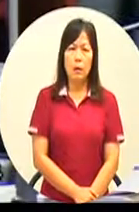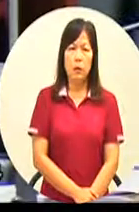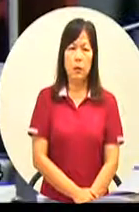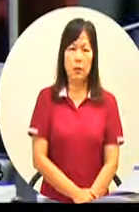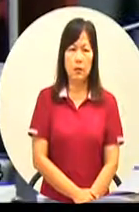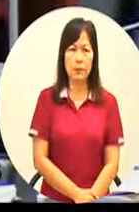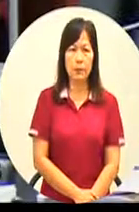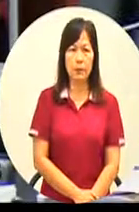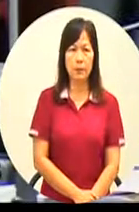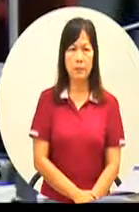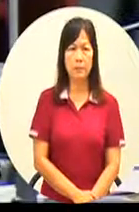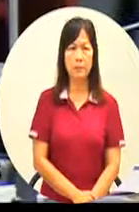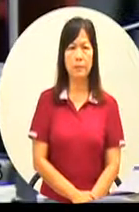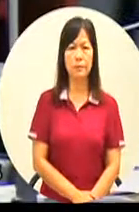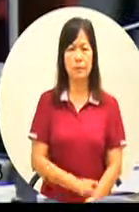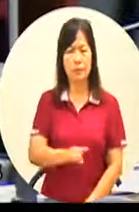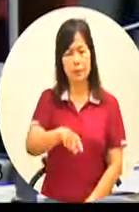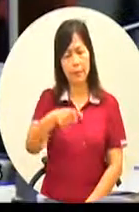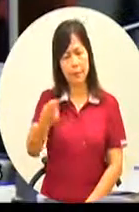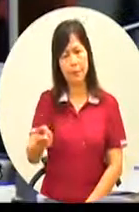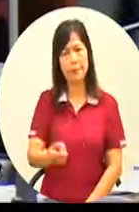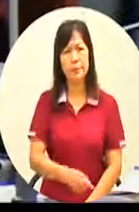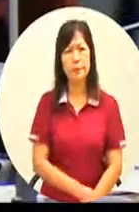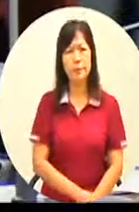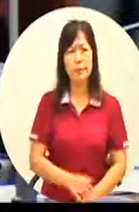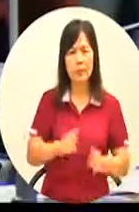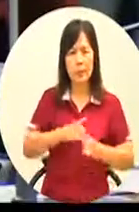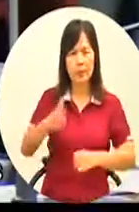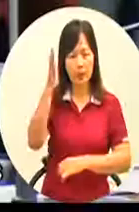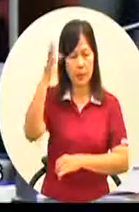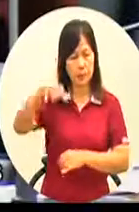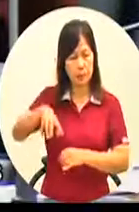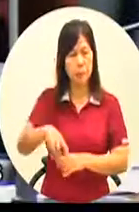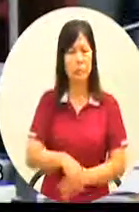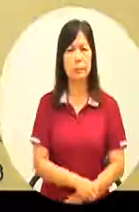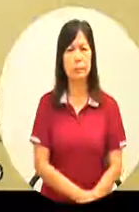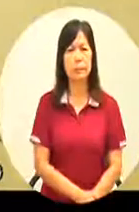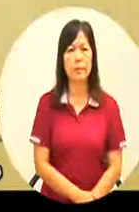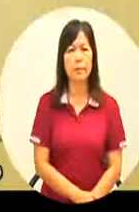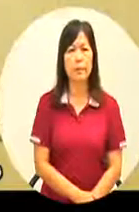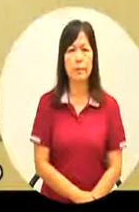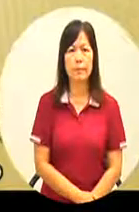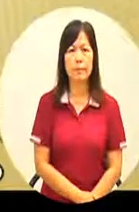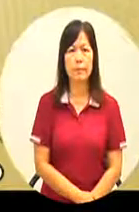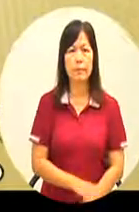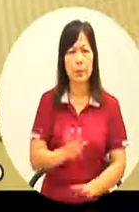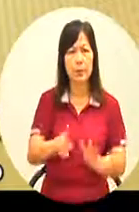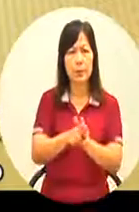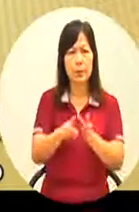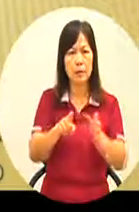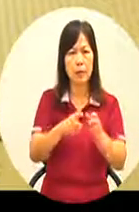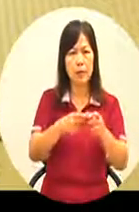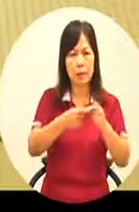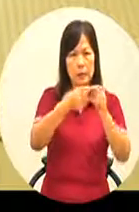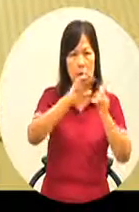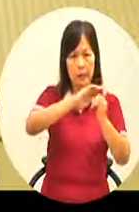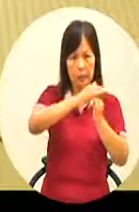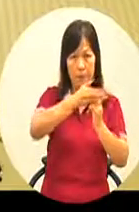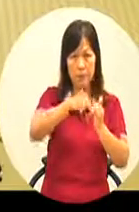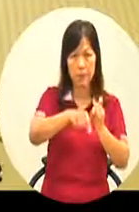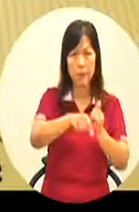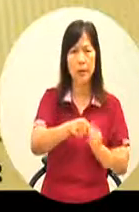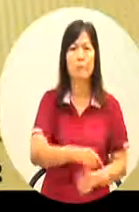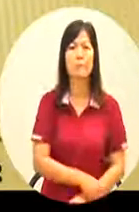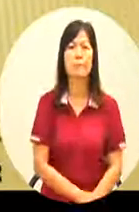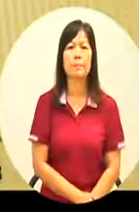好，那接着哈啊，在民政局方面哈，咱今嘛咱的一宾呐哈，高雄市立殡仪馆